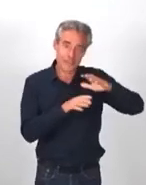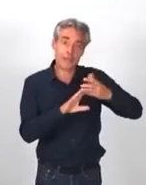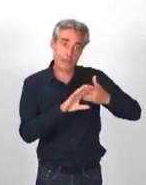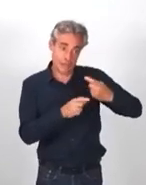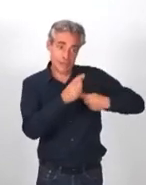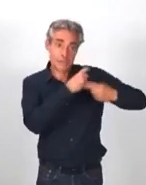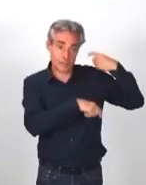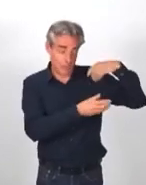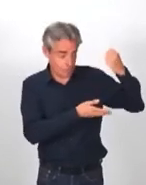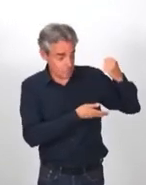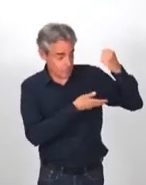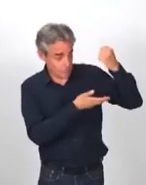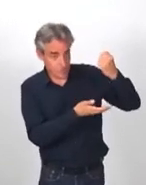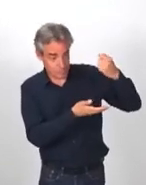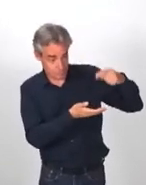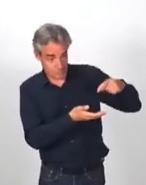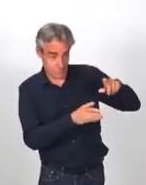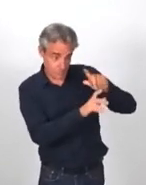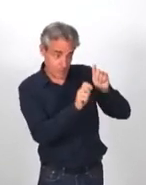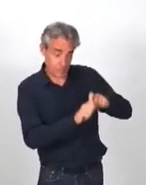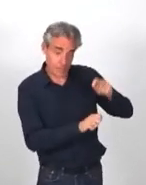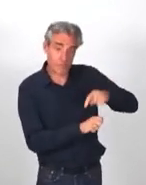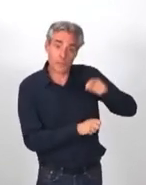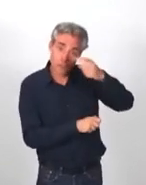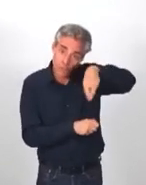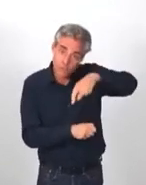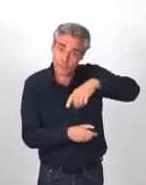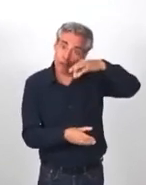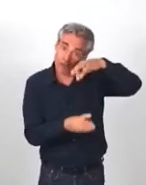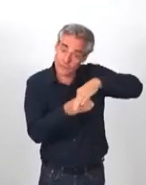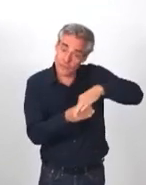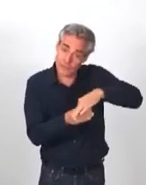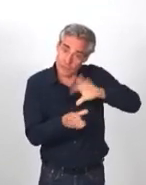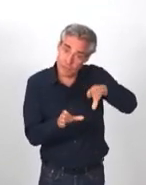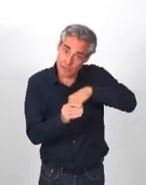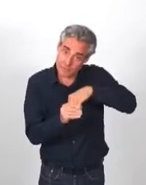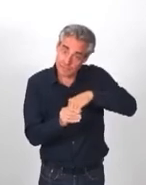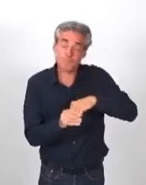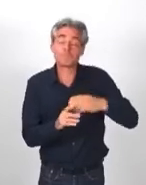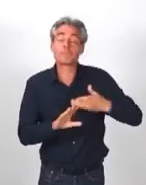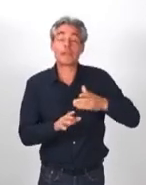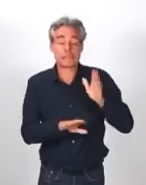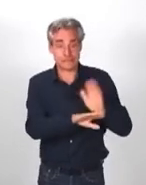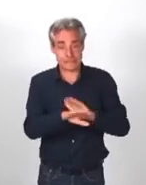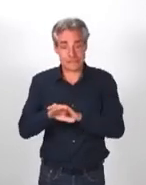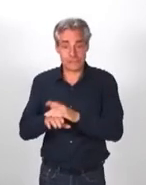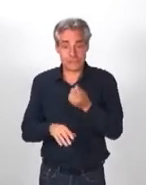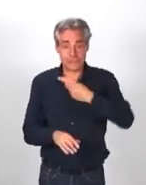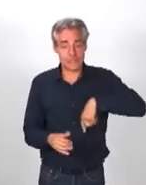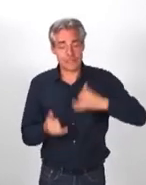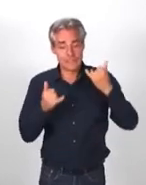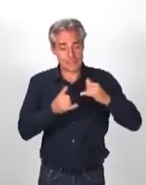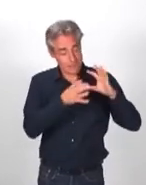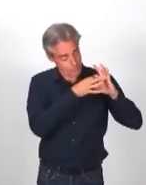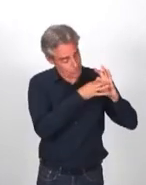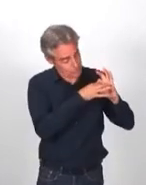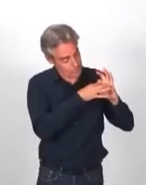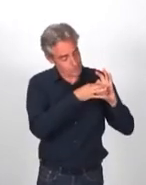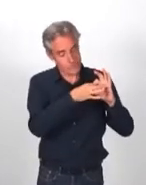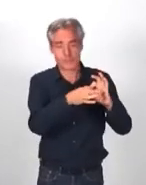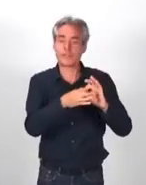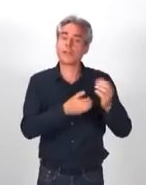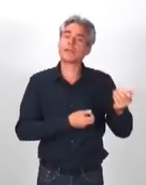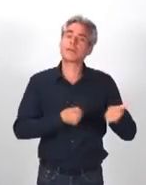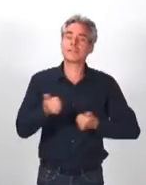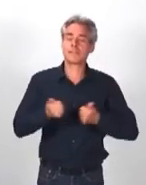fait collectivement, puisque vous votiez avec nous, et de bien rappeler qu'on est aussi dans une continuité des services